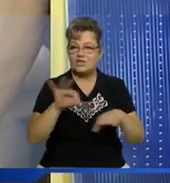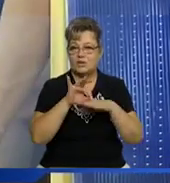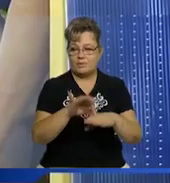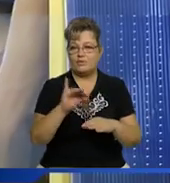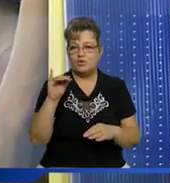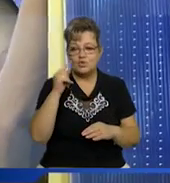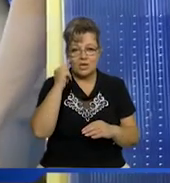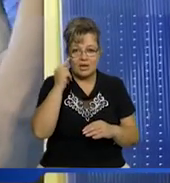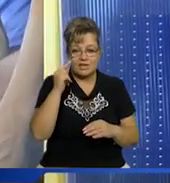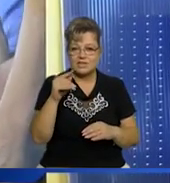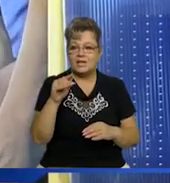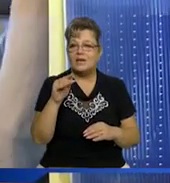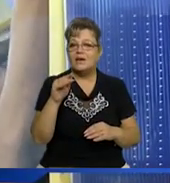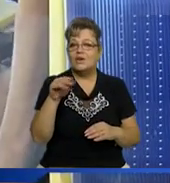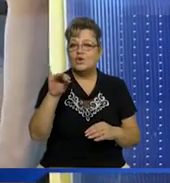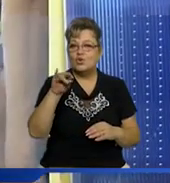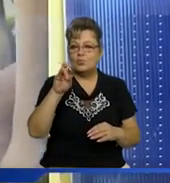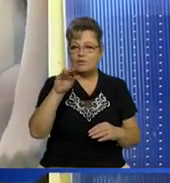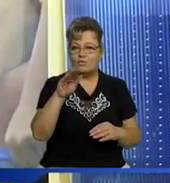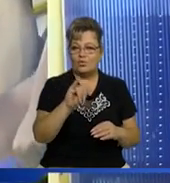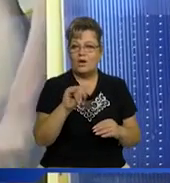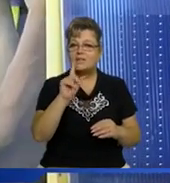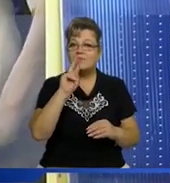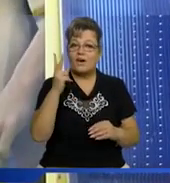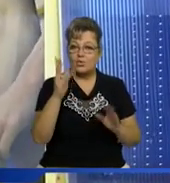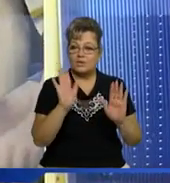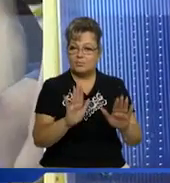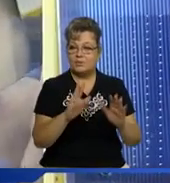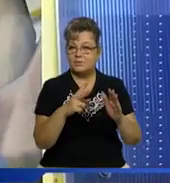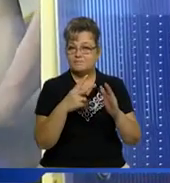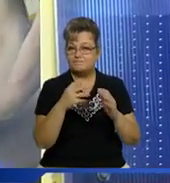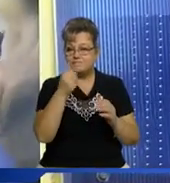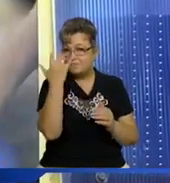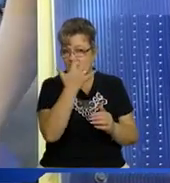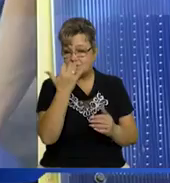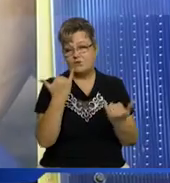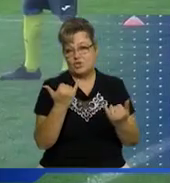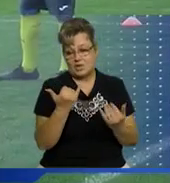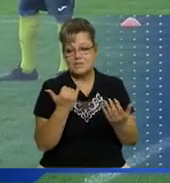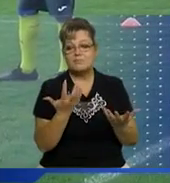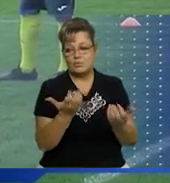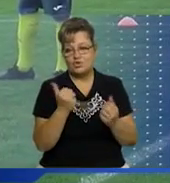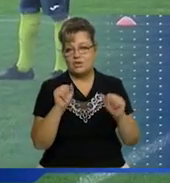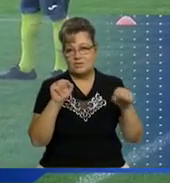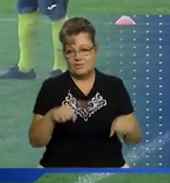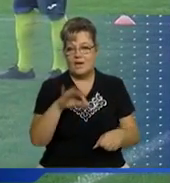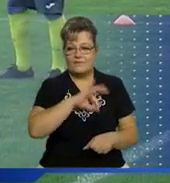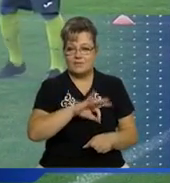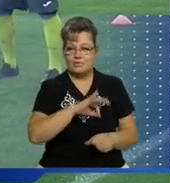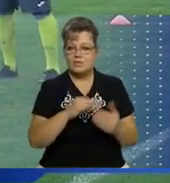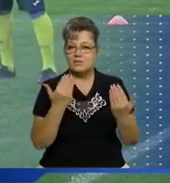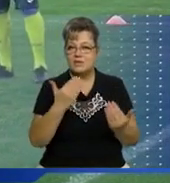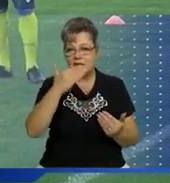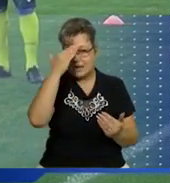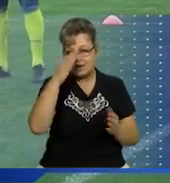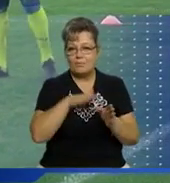встречу южнокорейский форвард желто-синих Ю Бин Су. 2 года он оставался в тени, и вот теперь получил шанс воспользоваться им. Нынешним летом